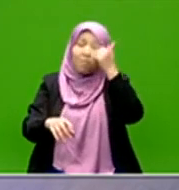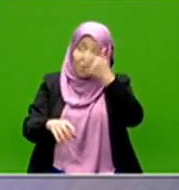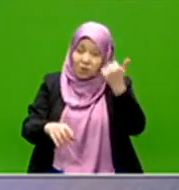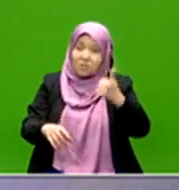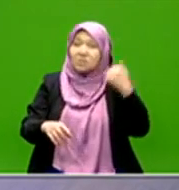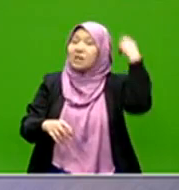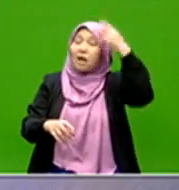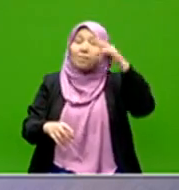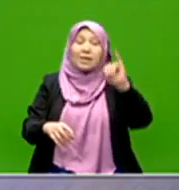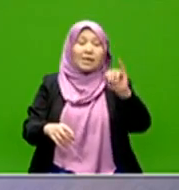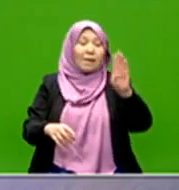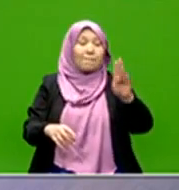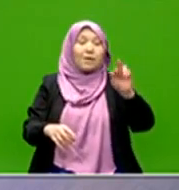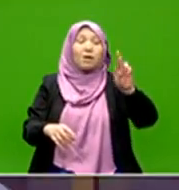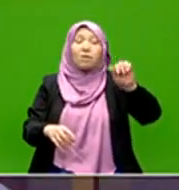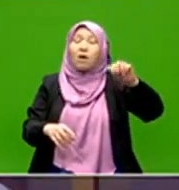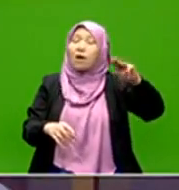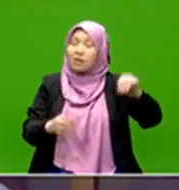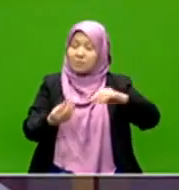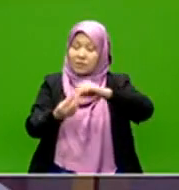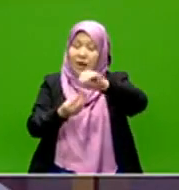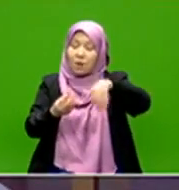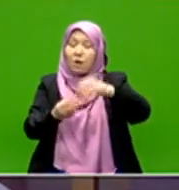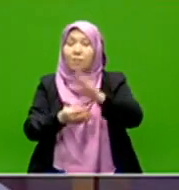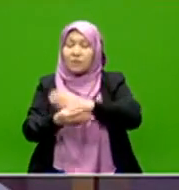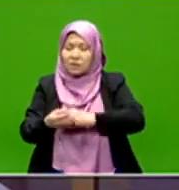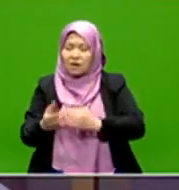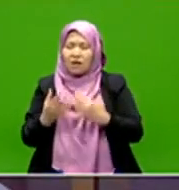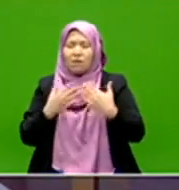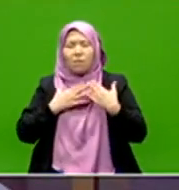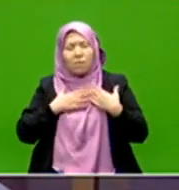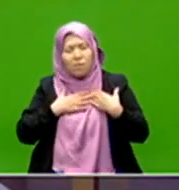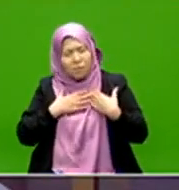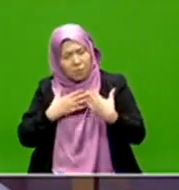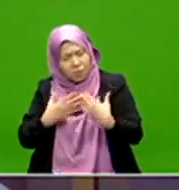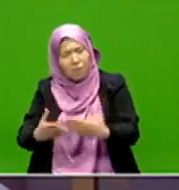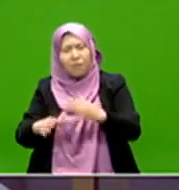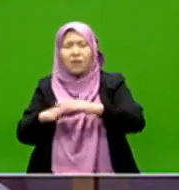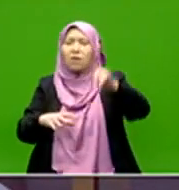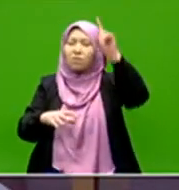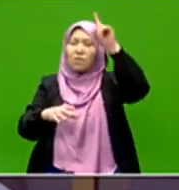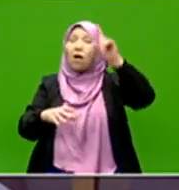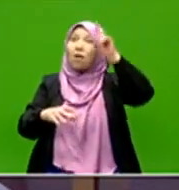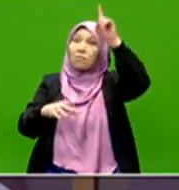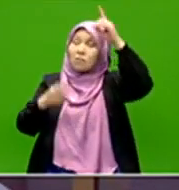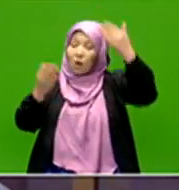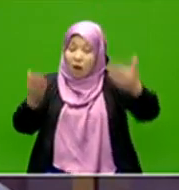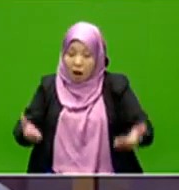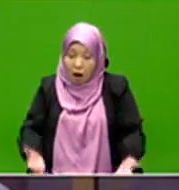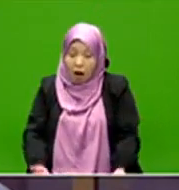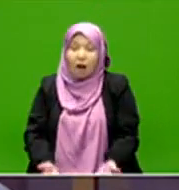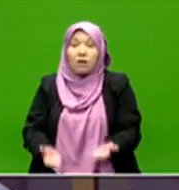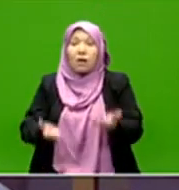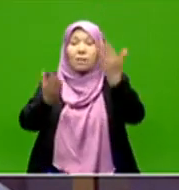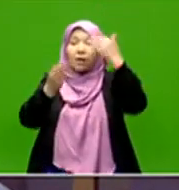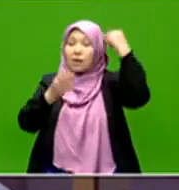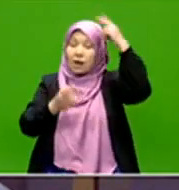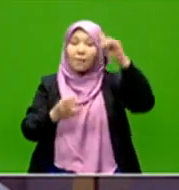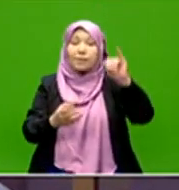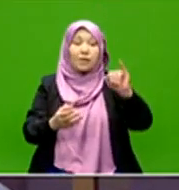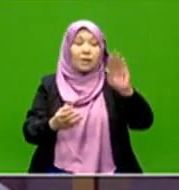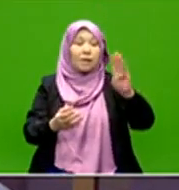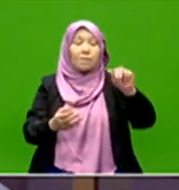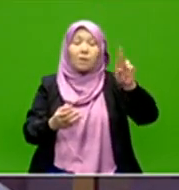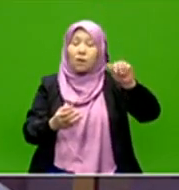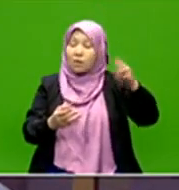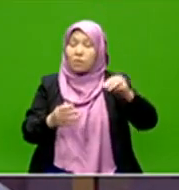Ibrahim tawaf dan menghambakan diri pada Allah, Allah angkat kepada Nabi Ibrahim yang menyeru walaupun